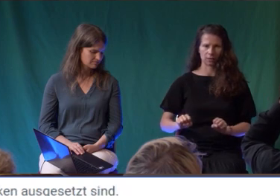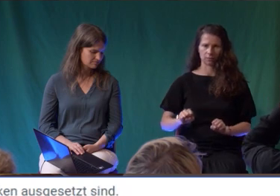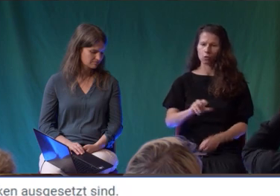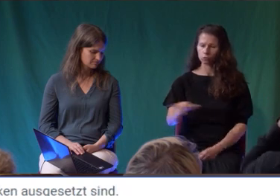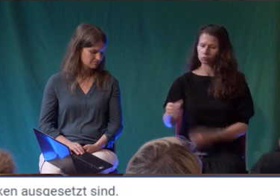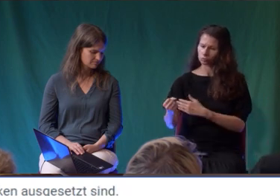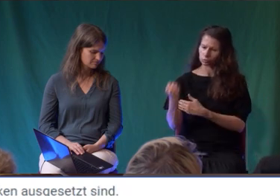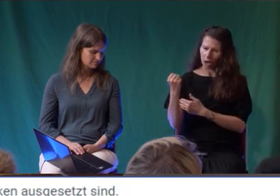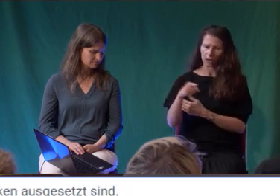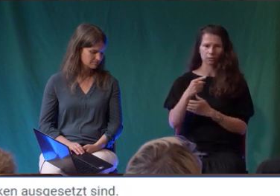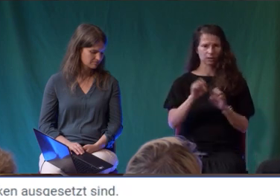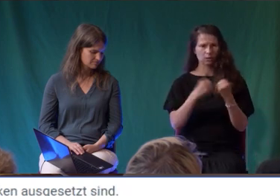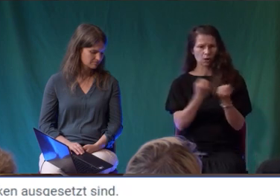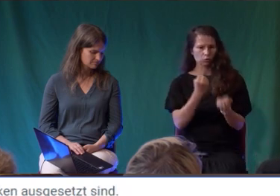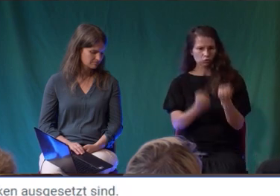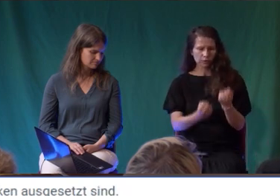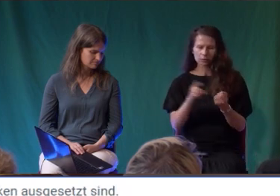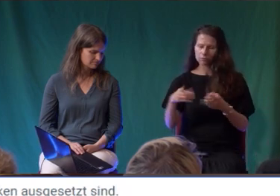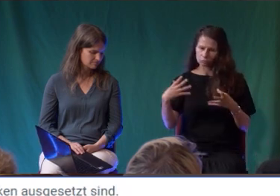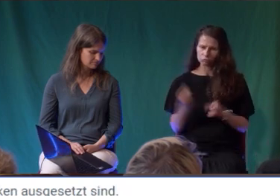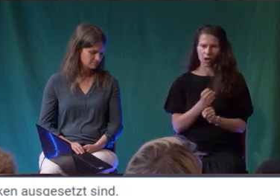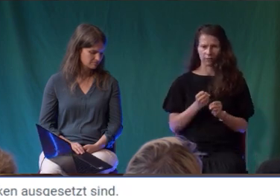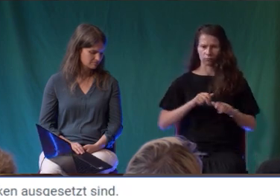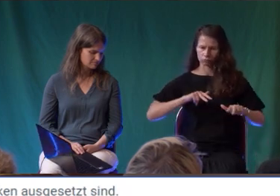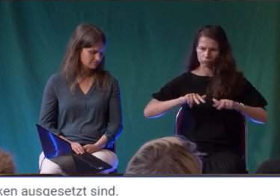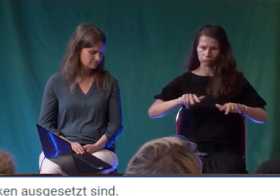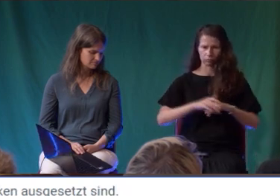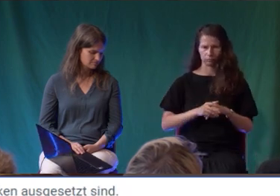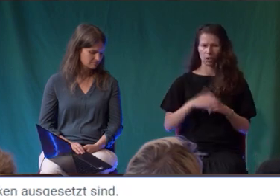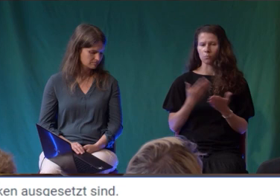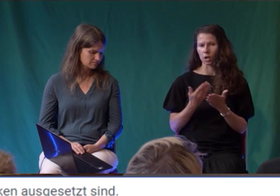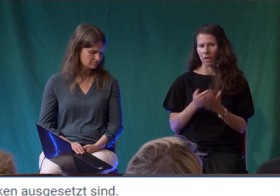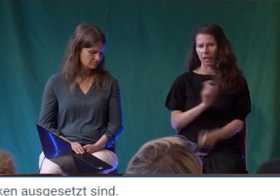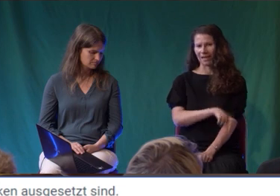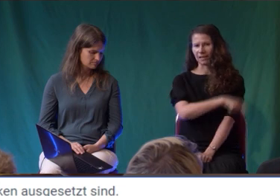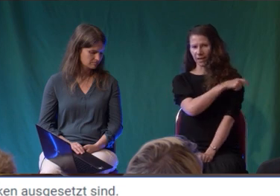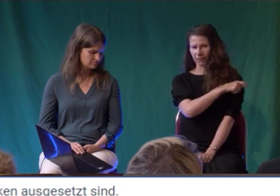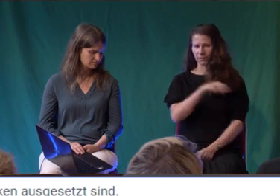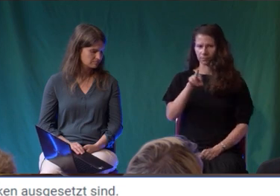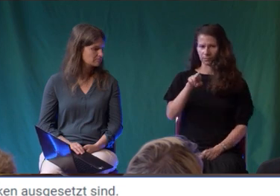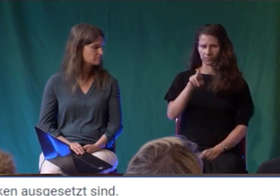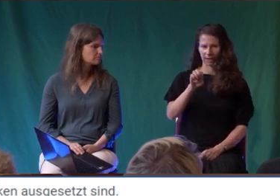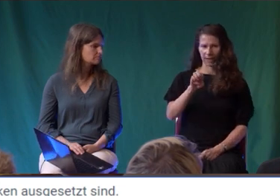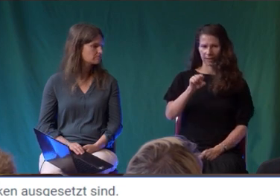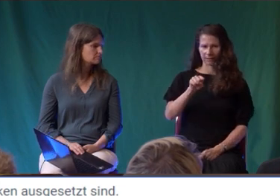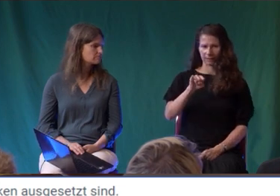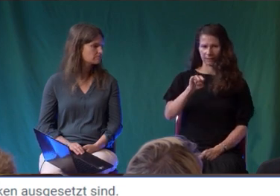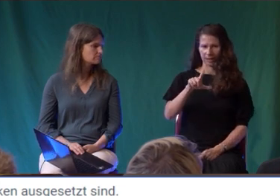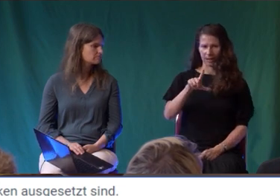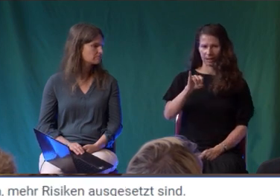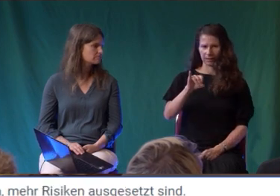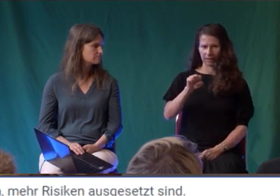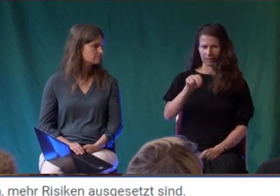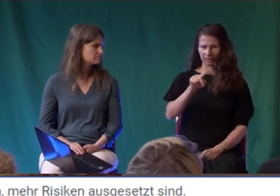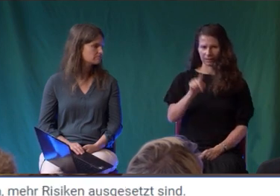schwierigen Lebenssituationen umzugehen und Stichwort Resilienz jetzt an die Fachkräfte gerichtet ist denke ich ein wichtiges